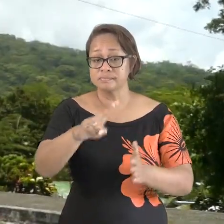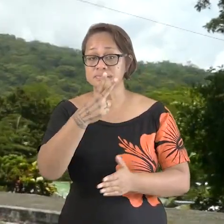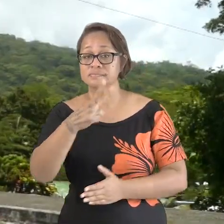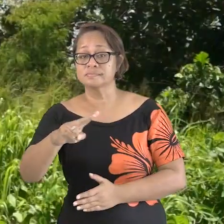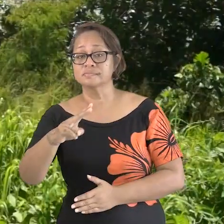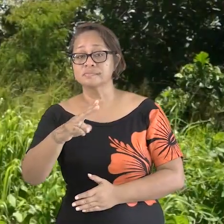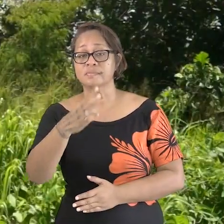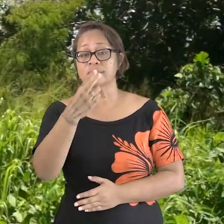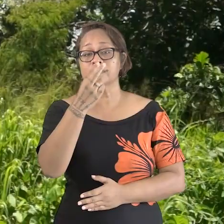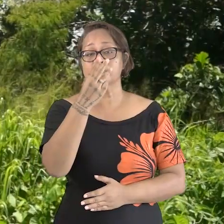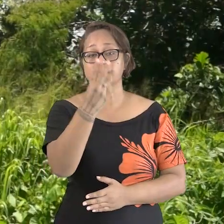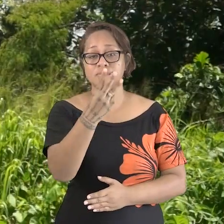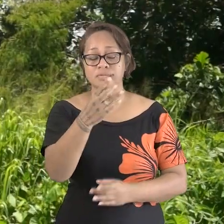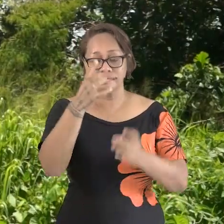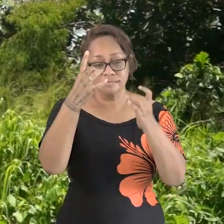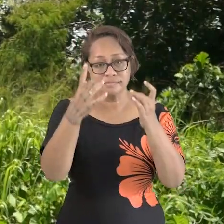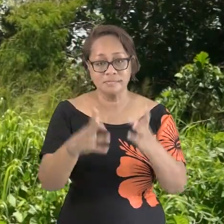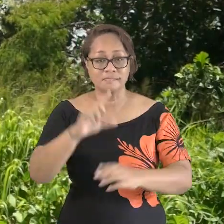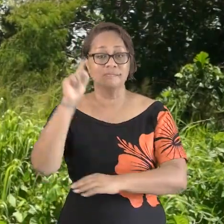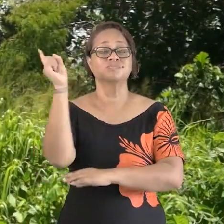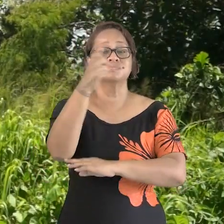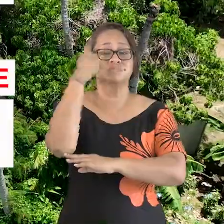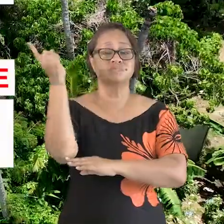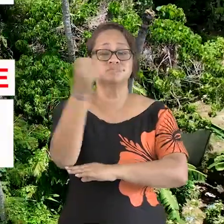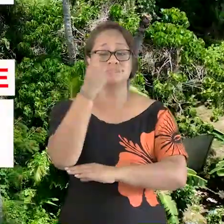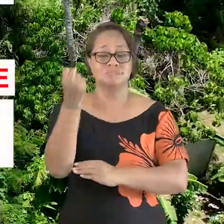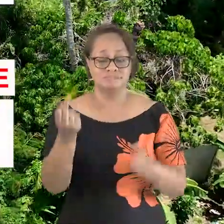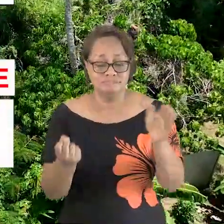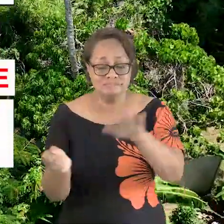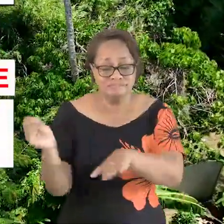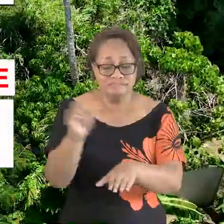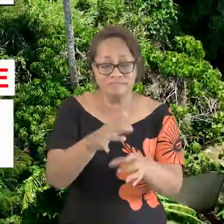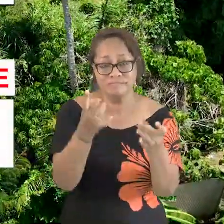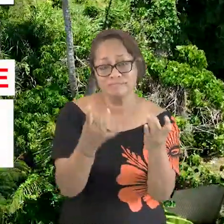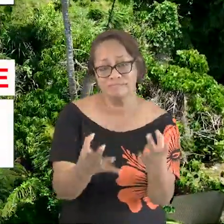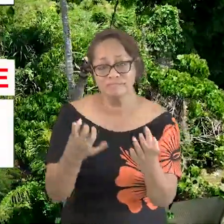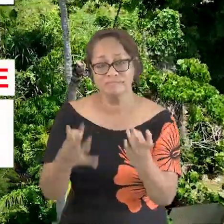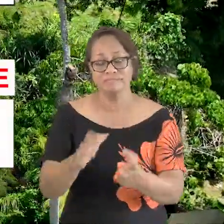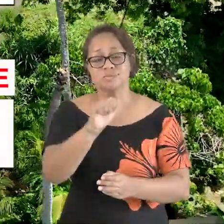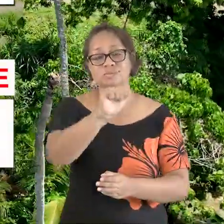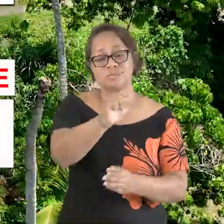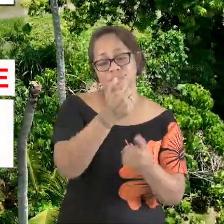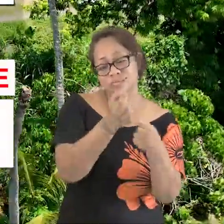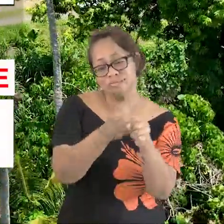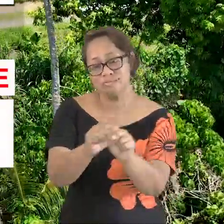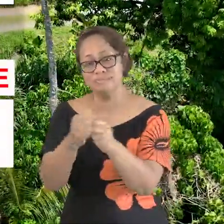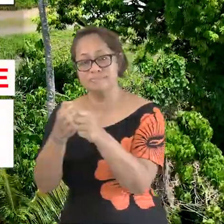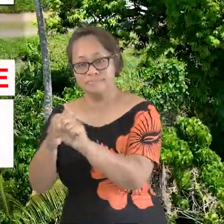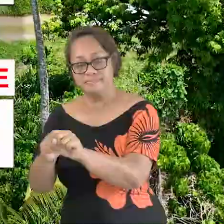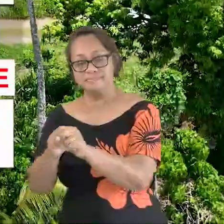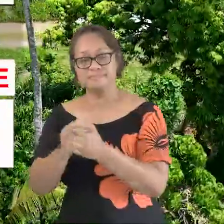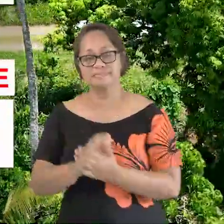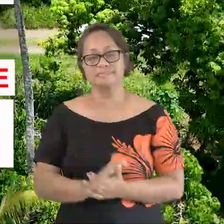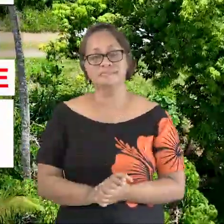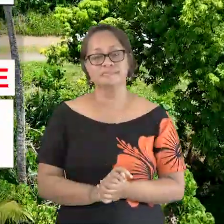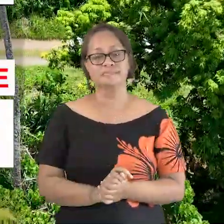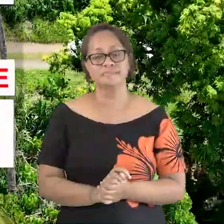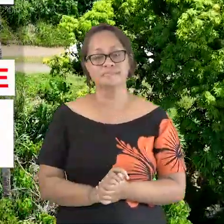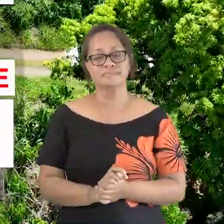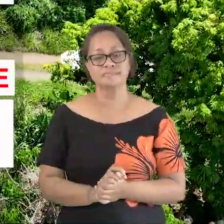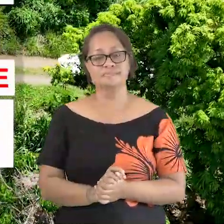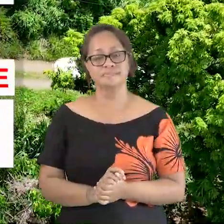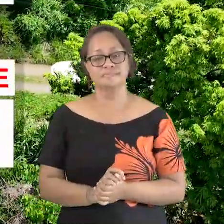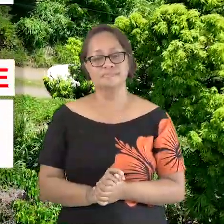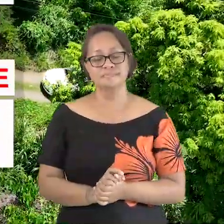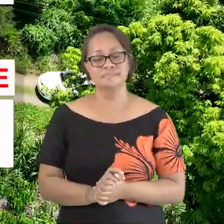O lea faa taita yaa isailini faa ilo ilo Iataa pena pena msaan yoni Mo loo saonga le muu itaimi umma